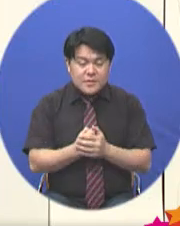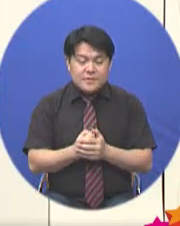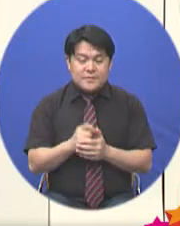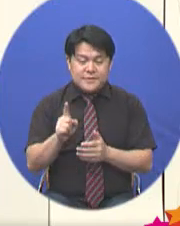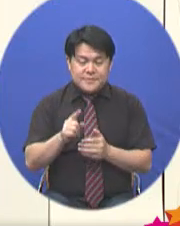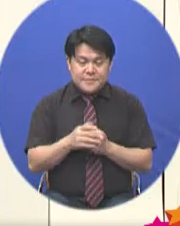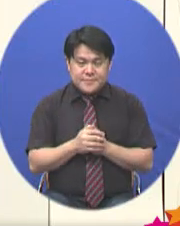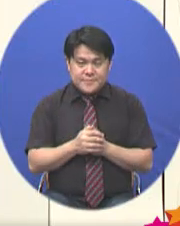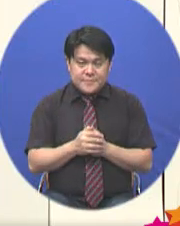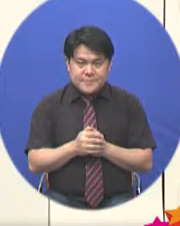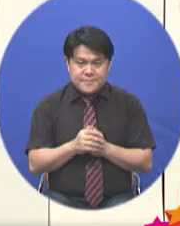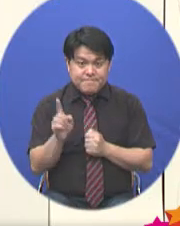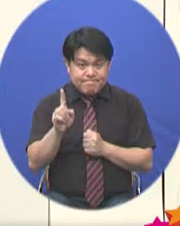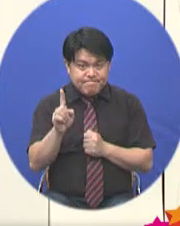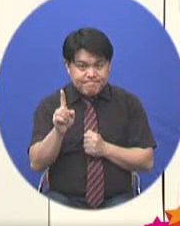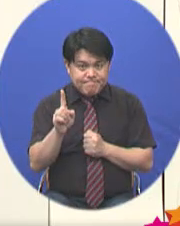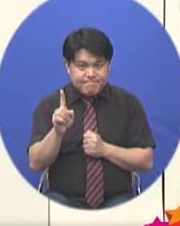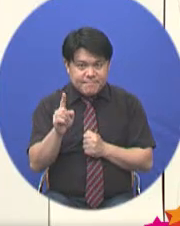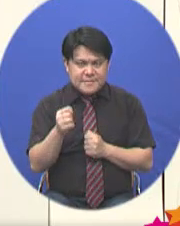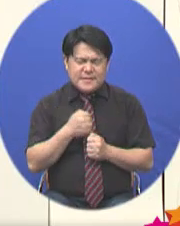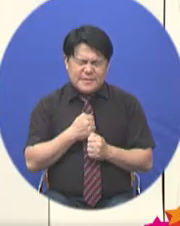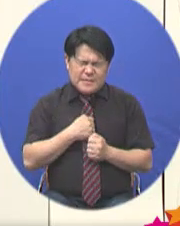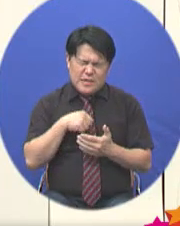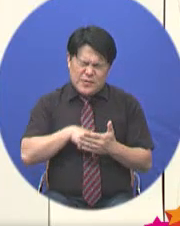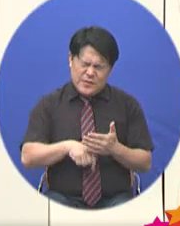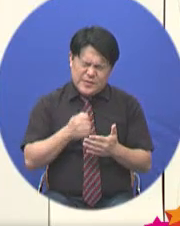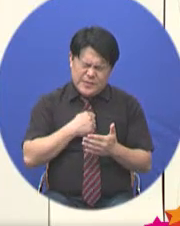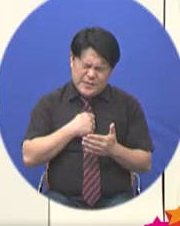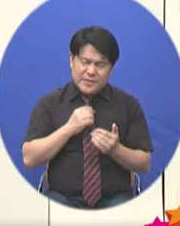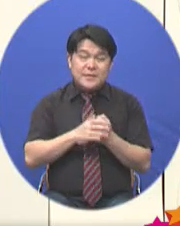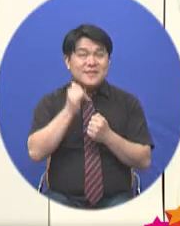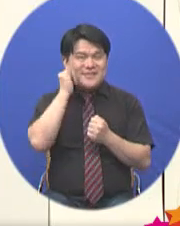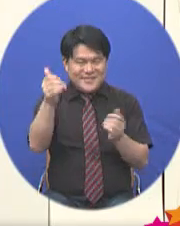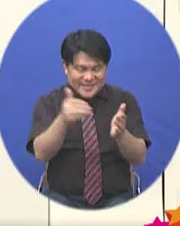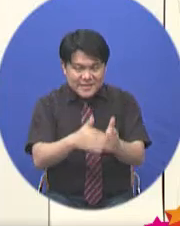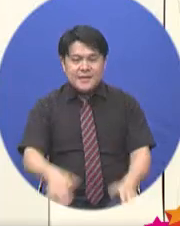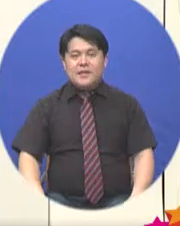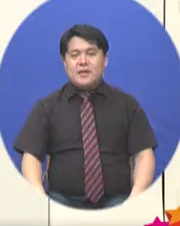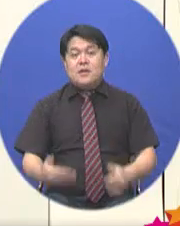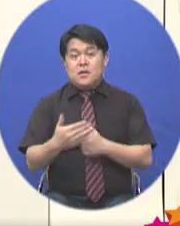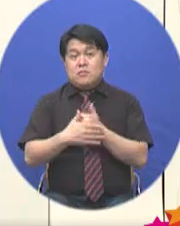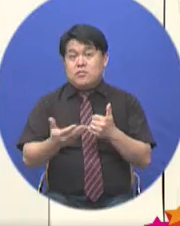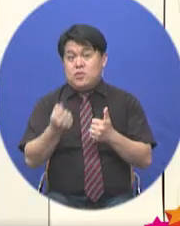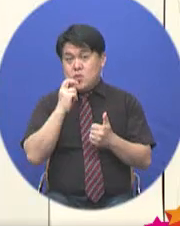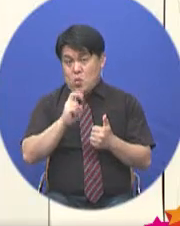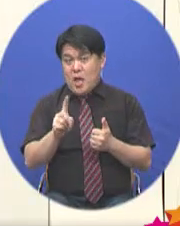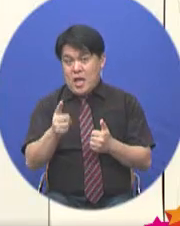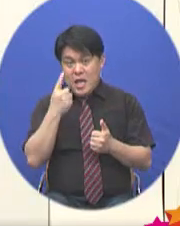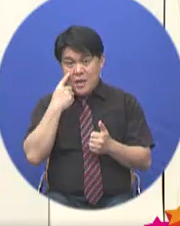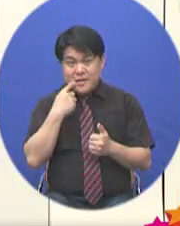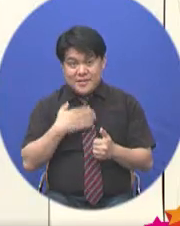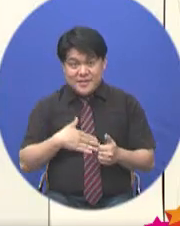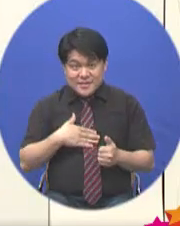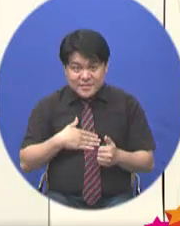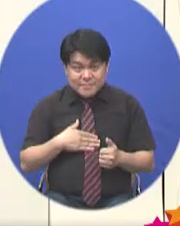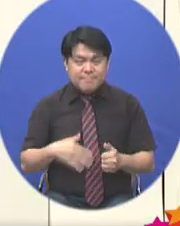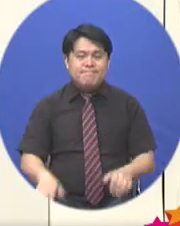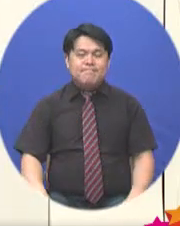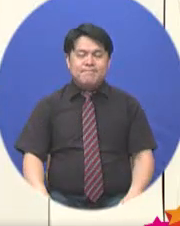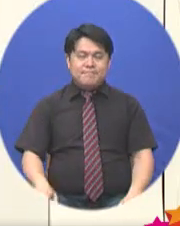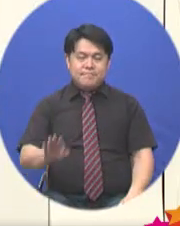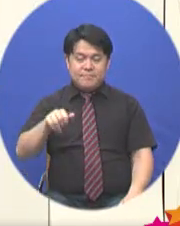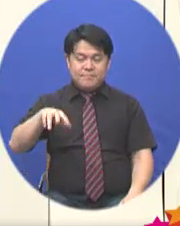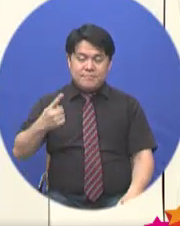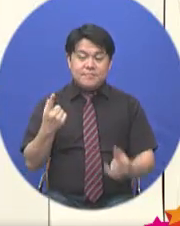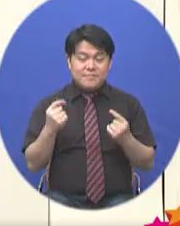한번. 아무도 답답하고 해서 한번 해봤습니다. 자, 위안을 담는 노래, 위안을 삼는 노래,